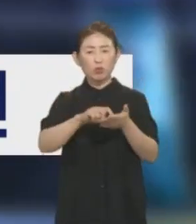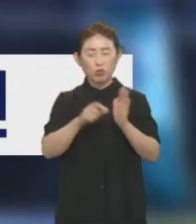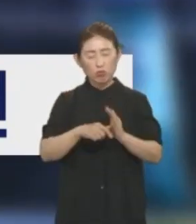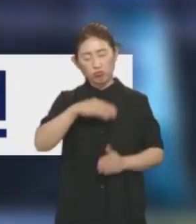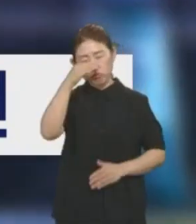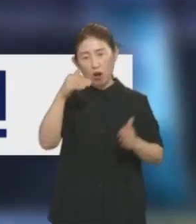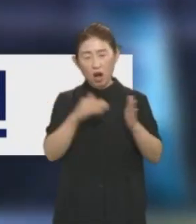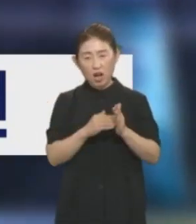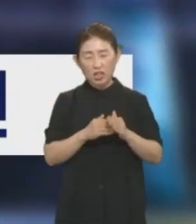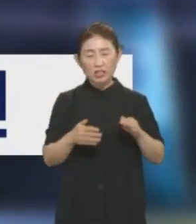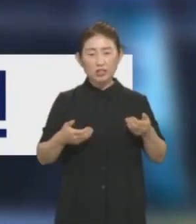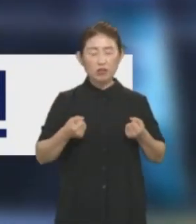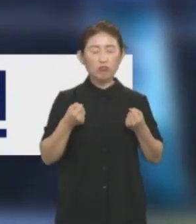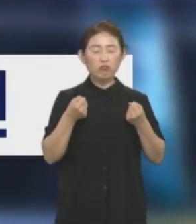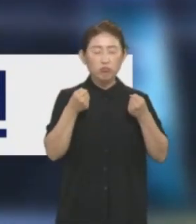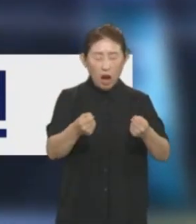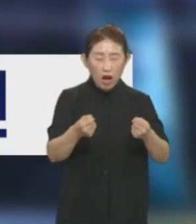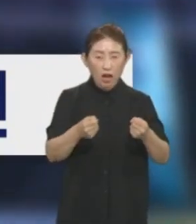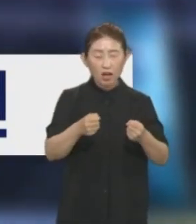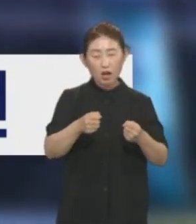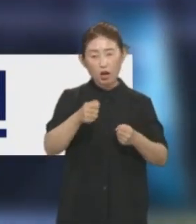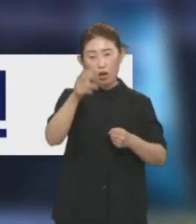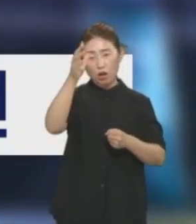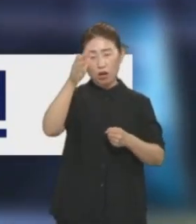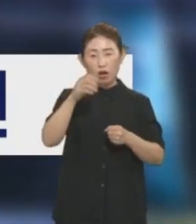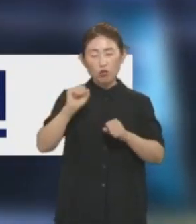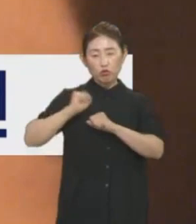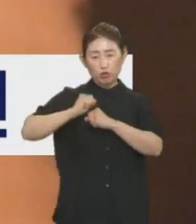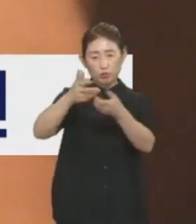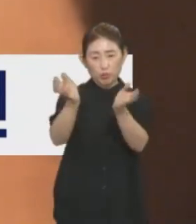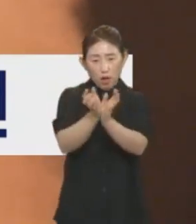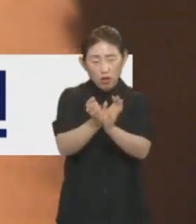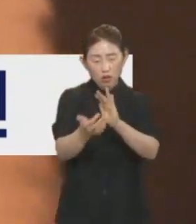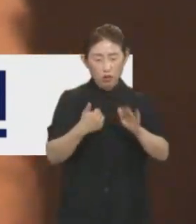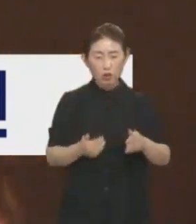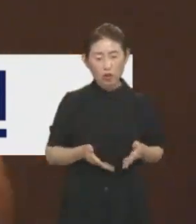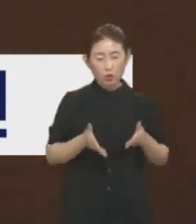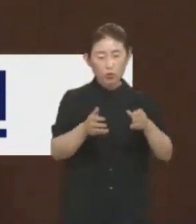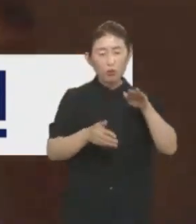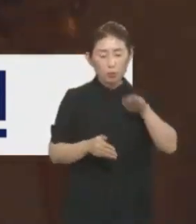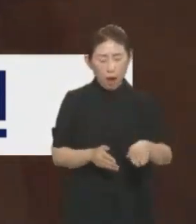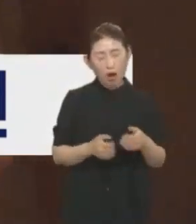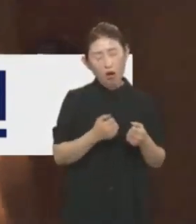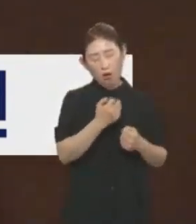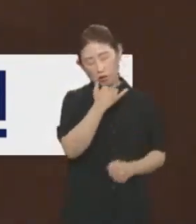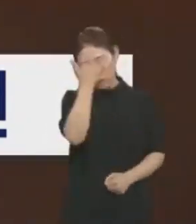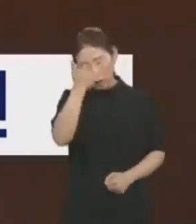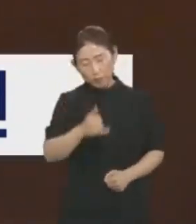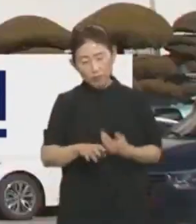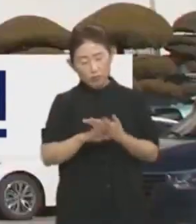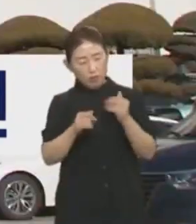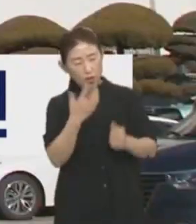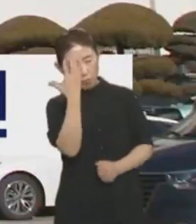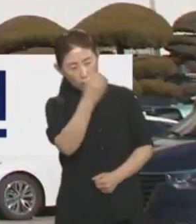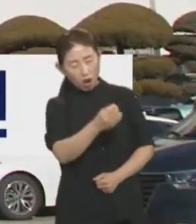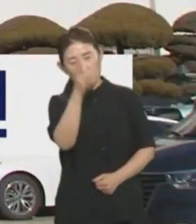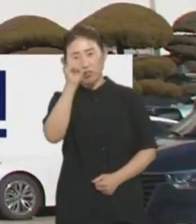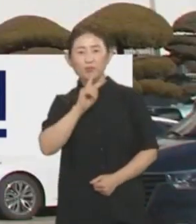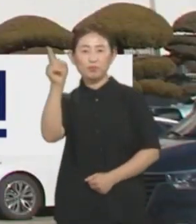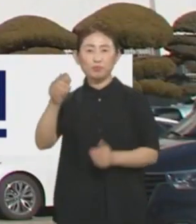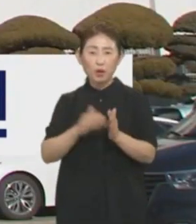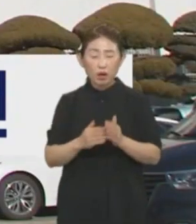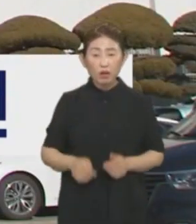상태로 자신의 차량을 몰다가 계룡대 인근 도로변에서 잠에 들었고 다른 운전자의 신고로 경찰에 발견됐습니다